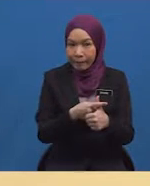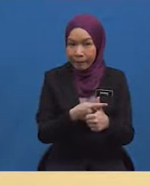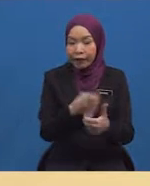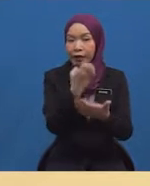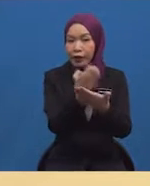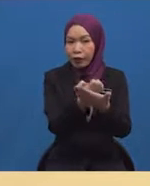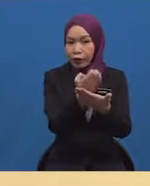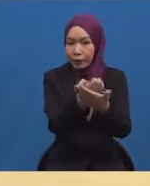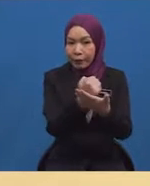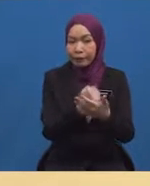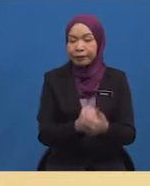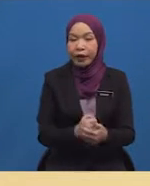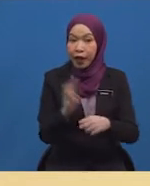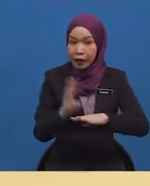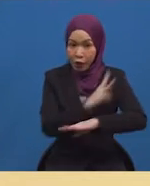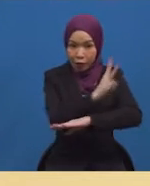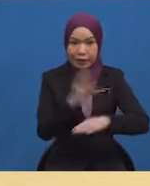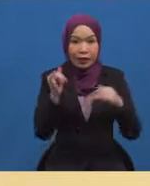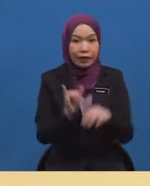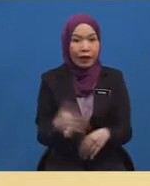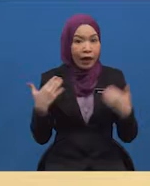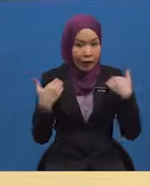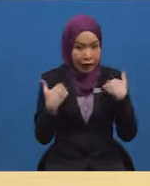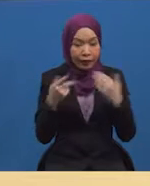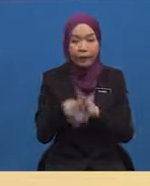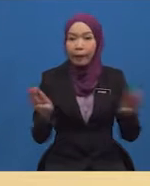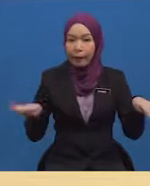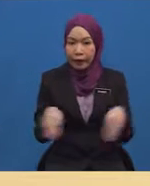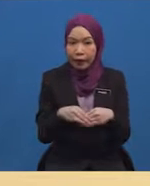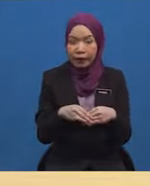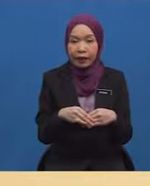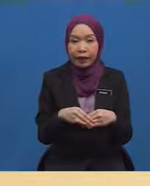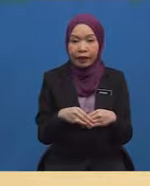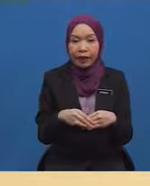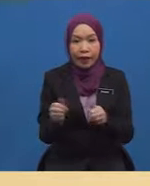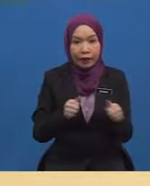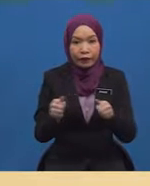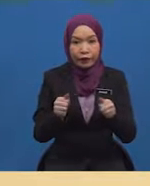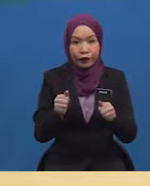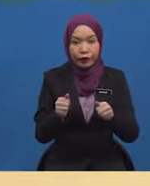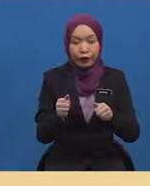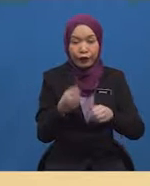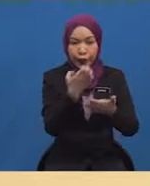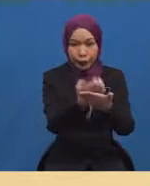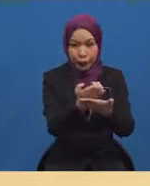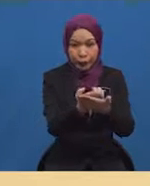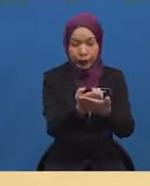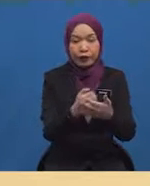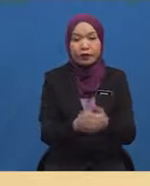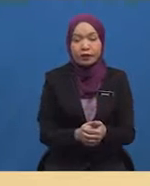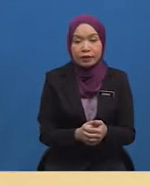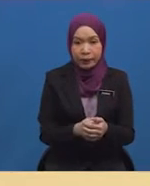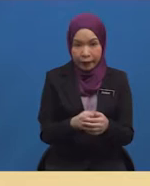Kawasan-kawasan yang mempunyai pelbagai kegiatan ekonomi seperti pertanian, pelumbungan, perkhidmatan